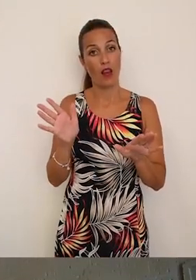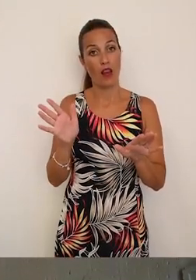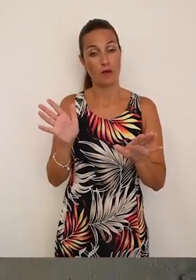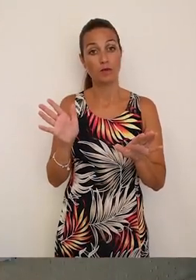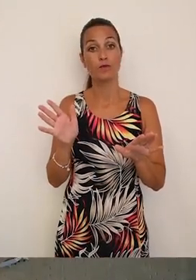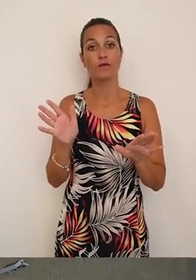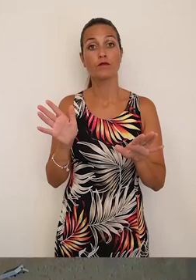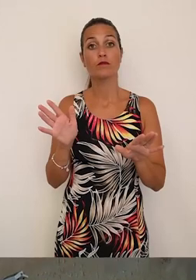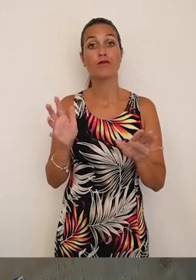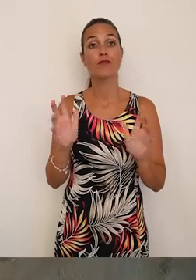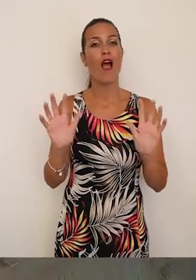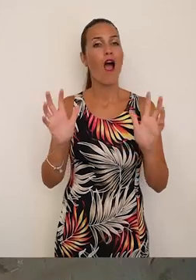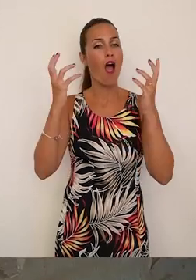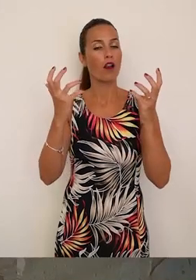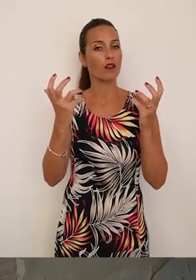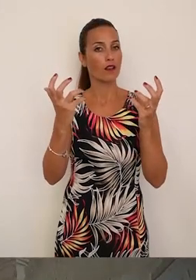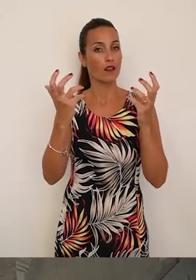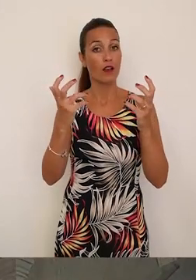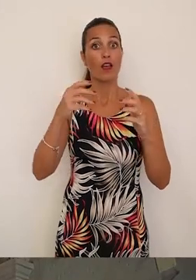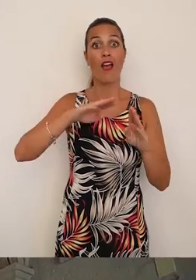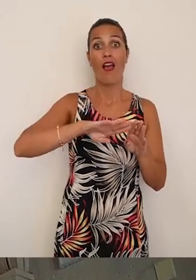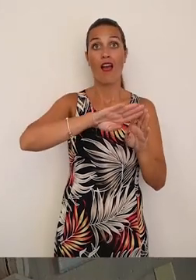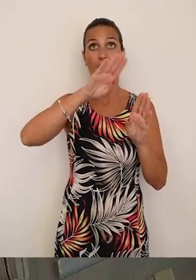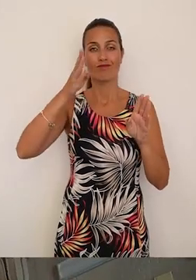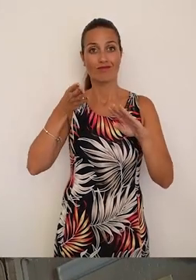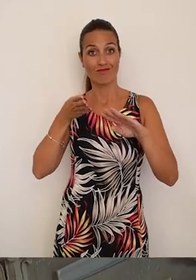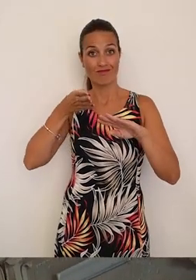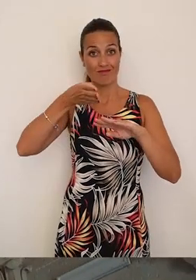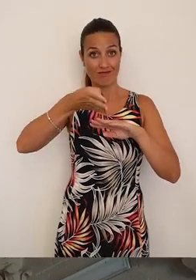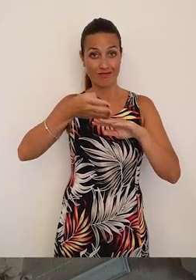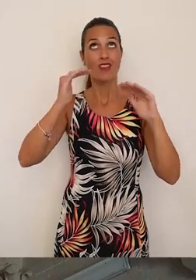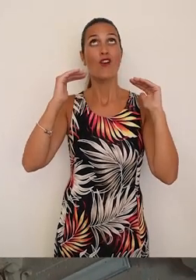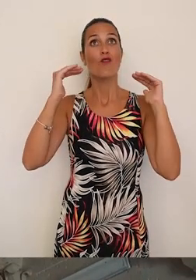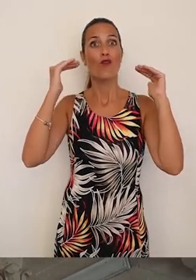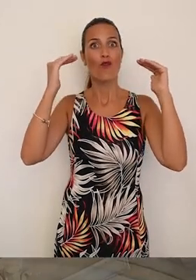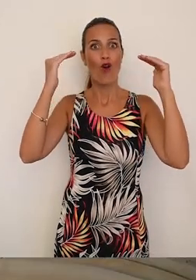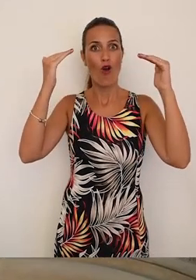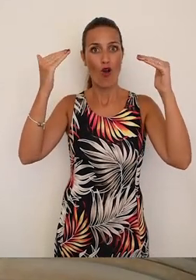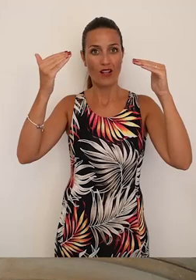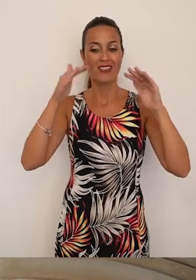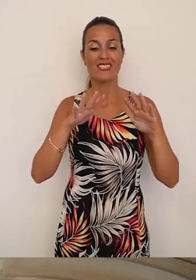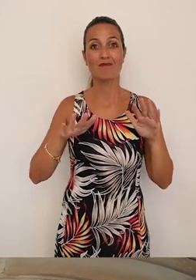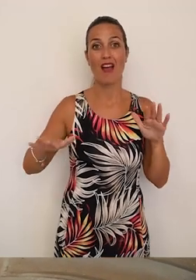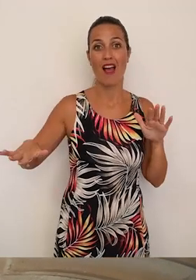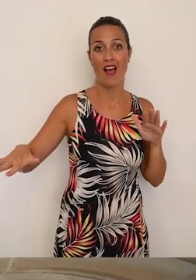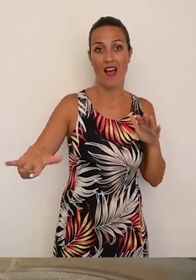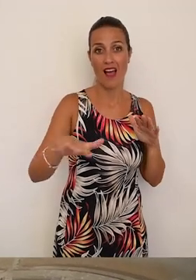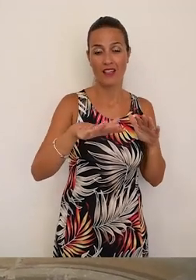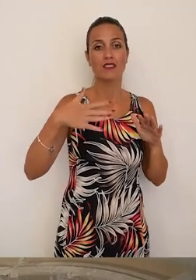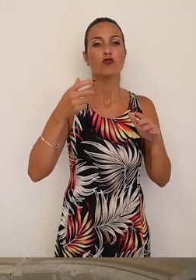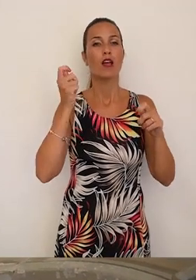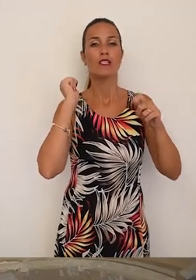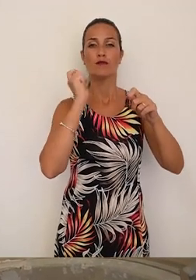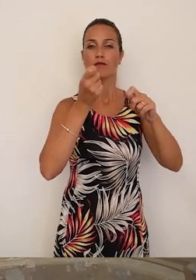L'estro artistico è esaltato nell'androne interno del palazzo. Le volte e gli spazi perimetrali sono decorati da ricche